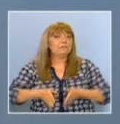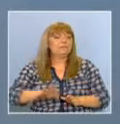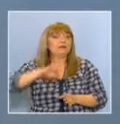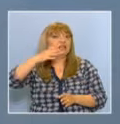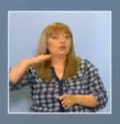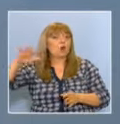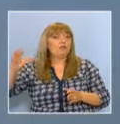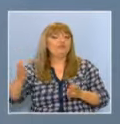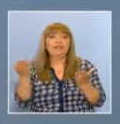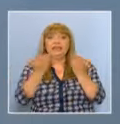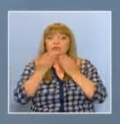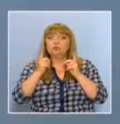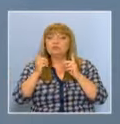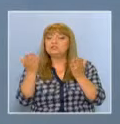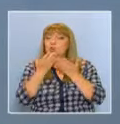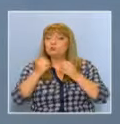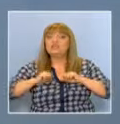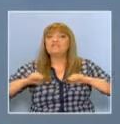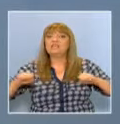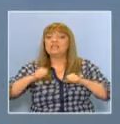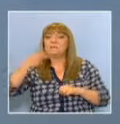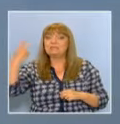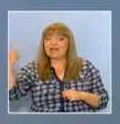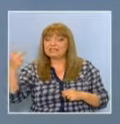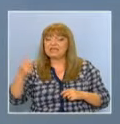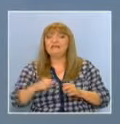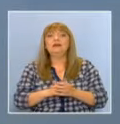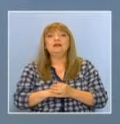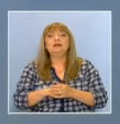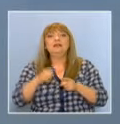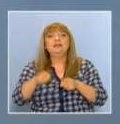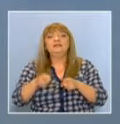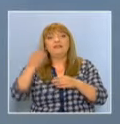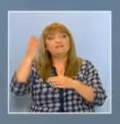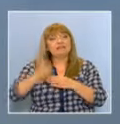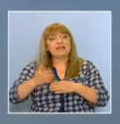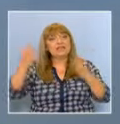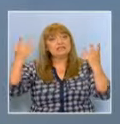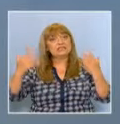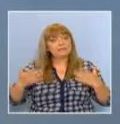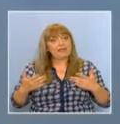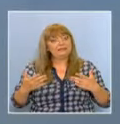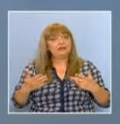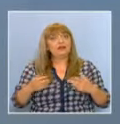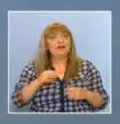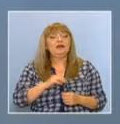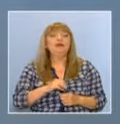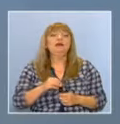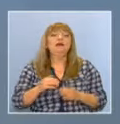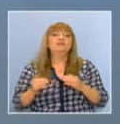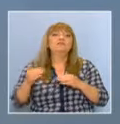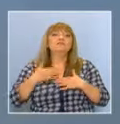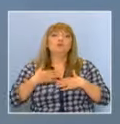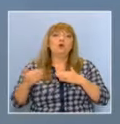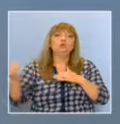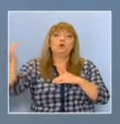които се изучават в гимназията като профилирани предмети, те в крайна сметка винаги в своето най-високо ниво